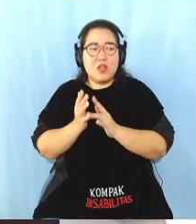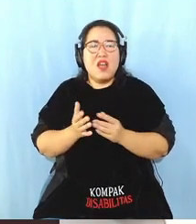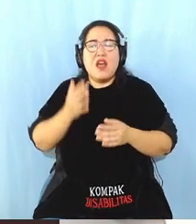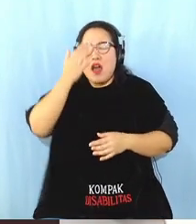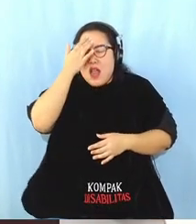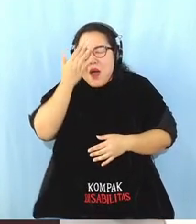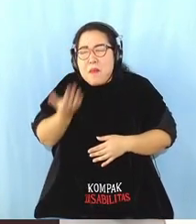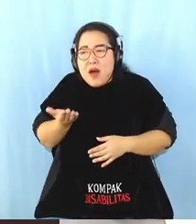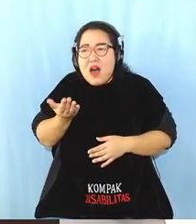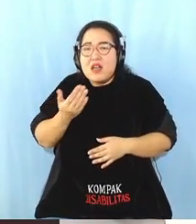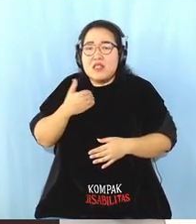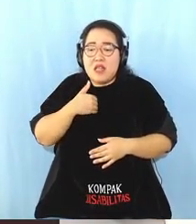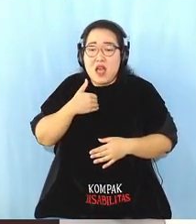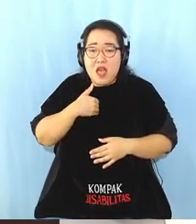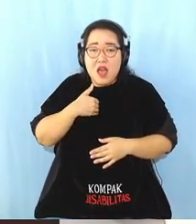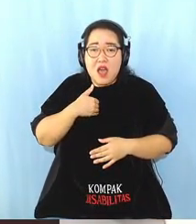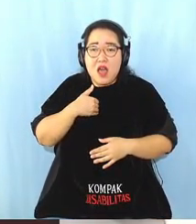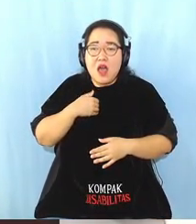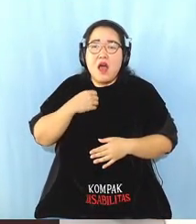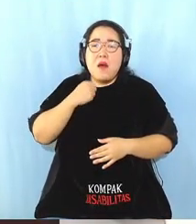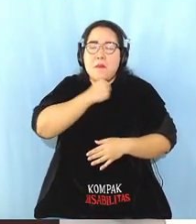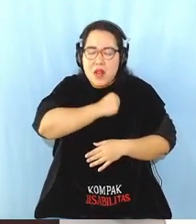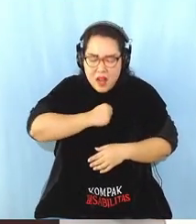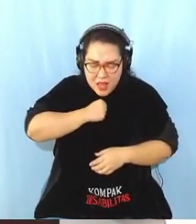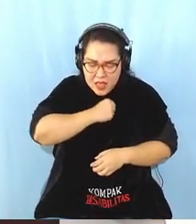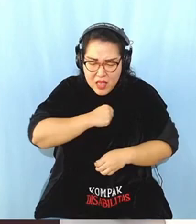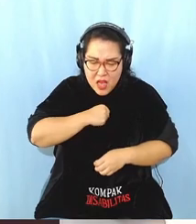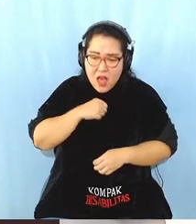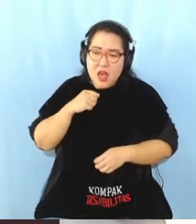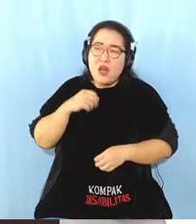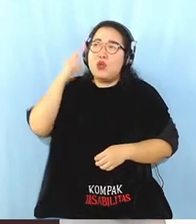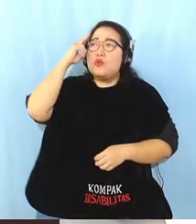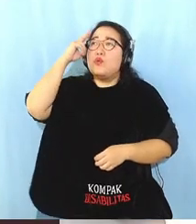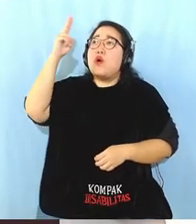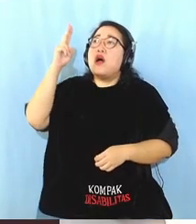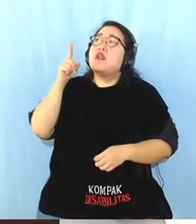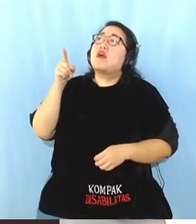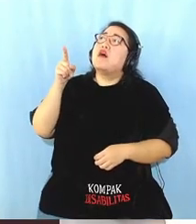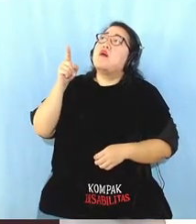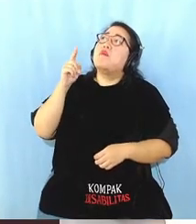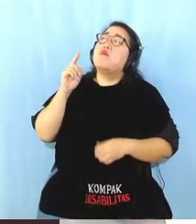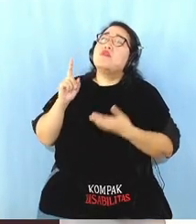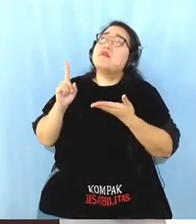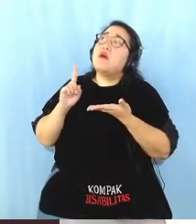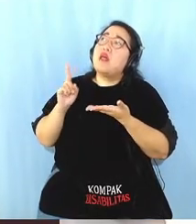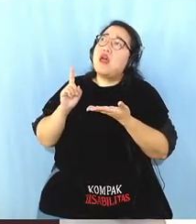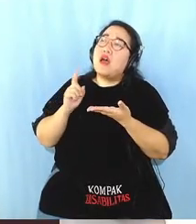yang luar biasa ini? Di manakah engkau Tuhan? Itu saya kira